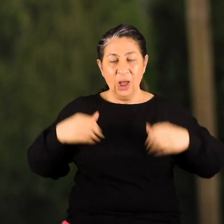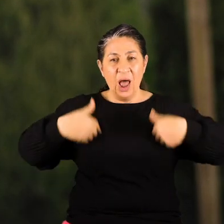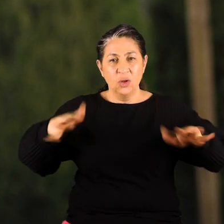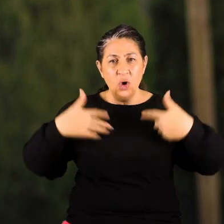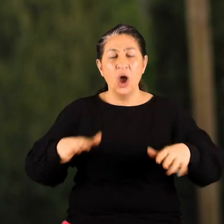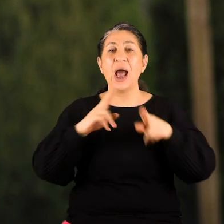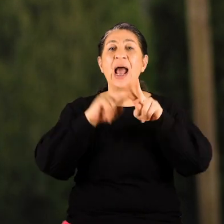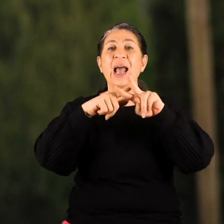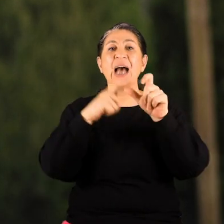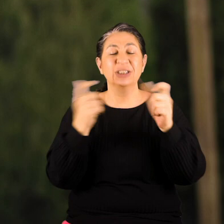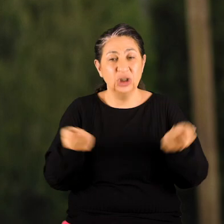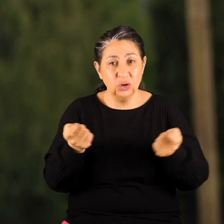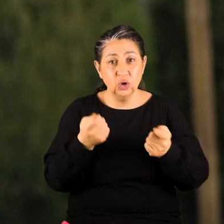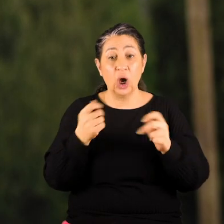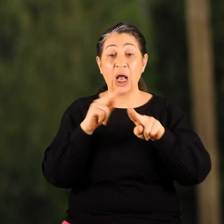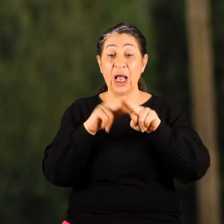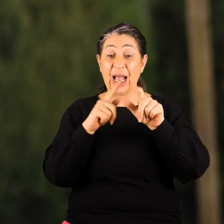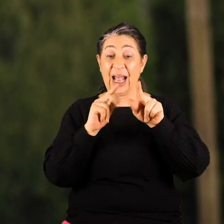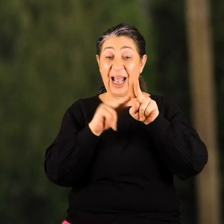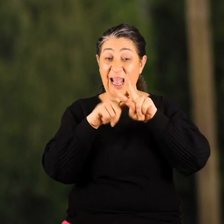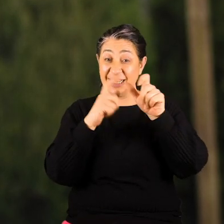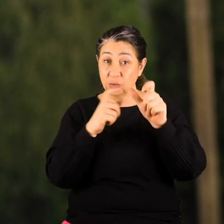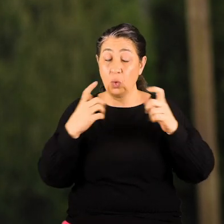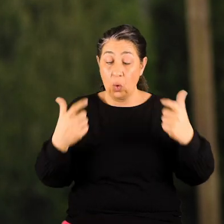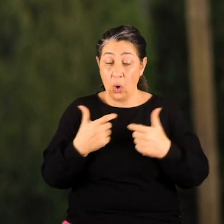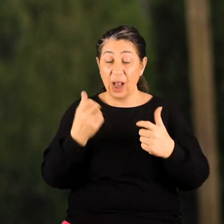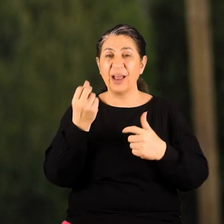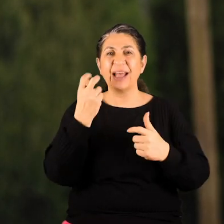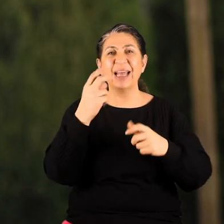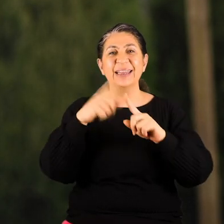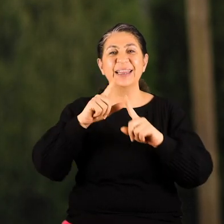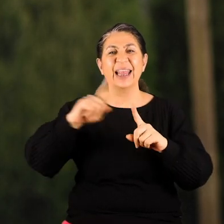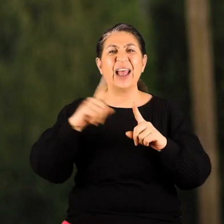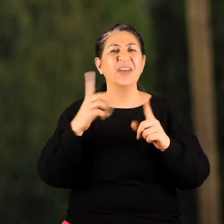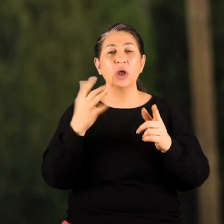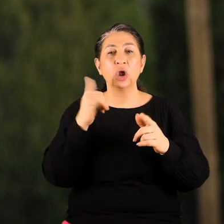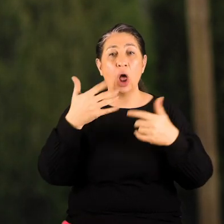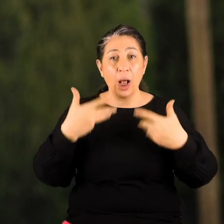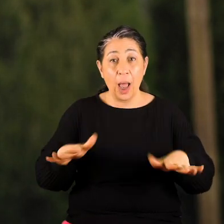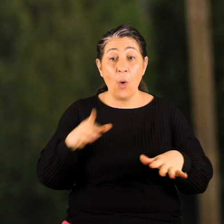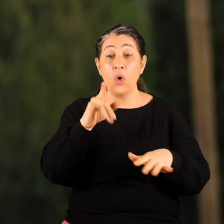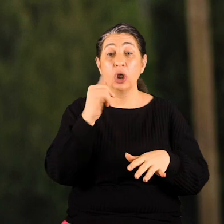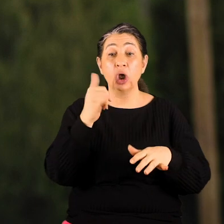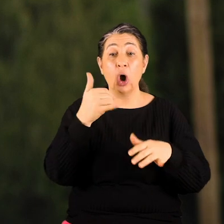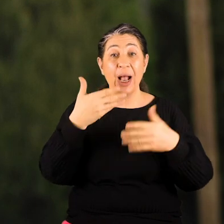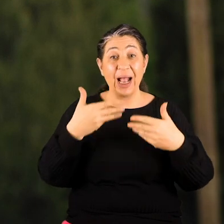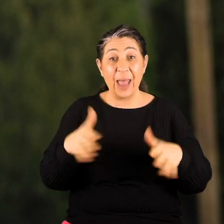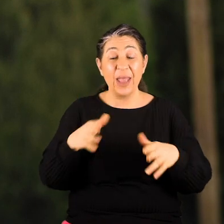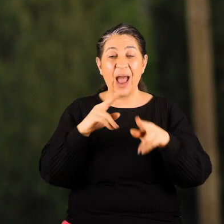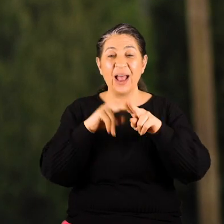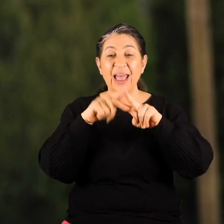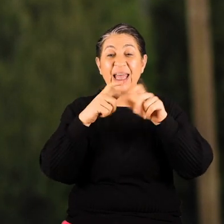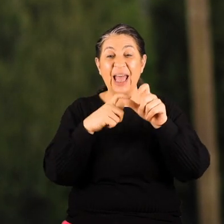aynen. atıyor, kasları çalıştırıyor, kasları koruyor. Mesela kanser tedavisinde en çok olan şey kilo kaybıdır. O hı-hı. kilo kaybı da